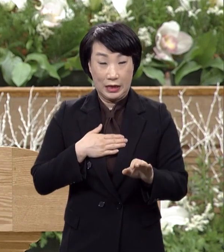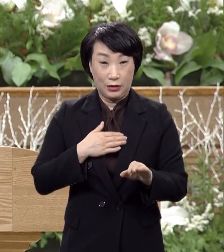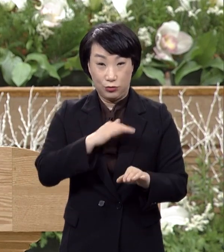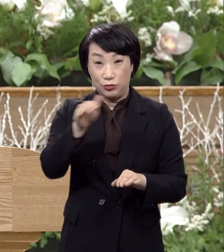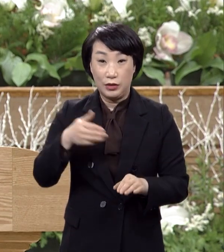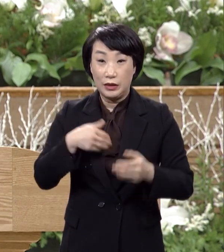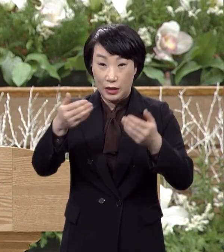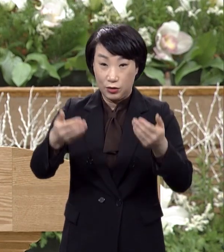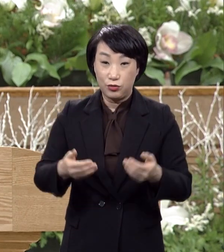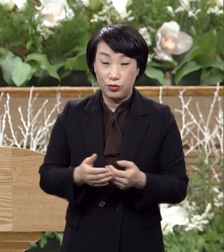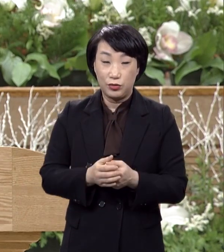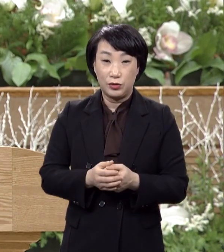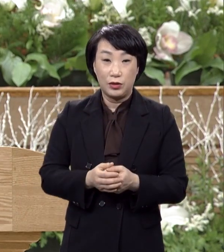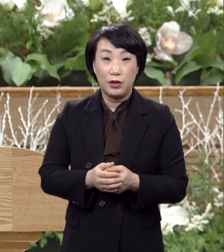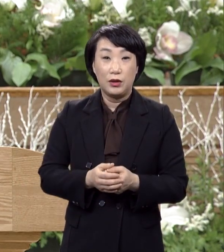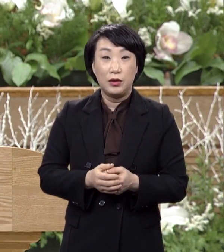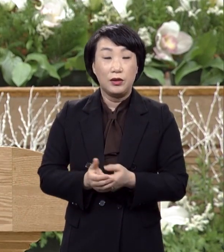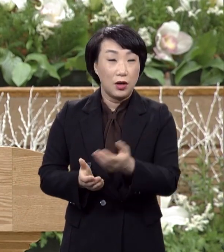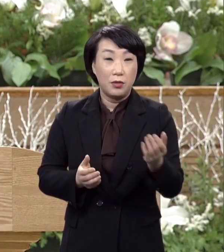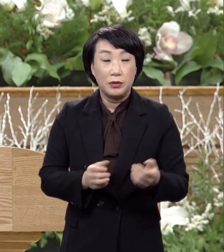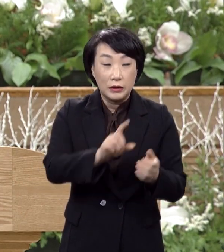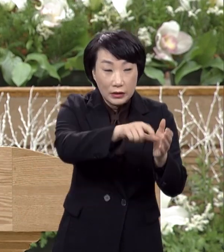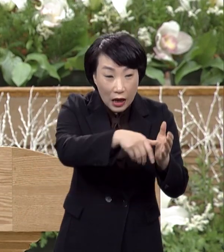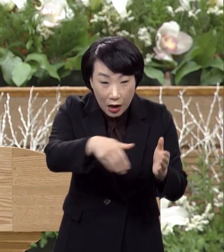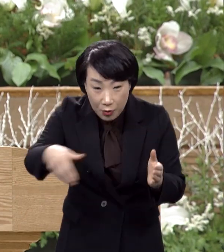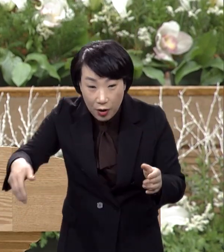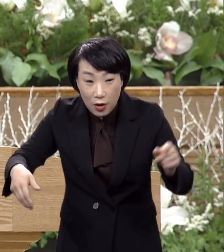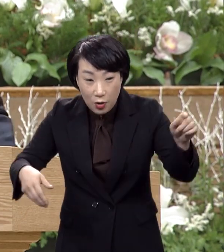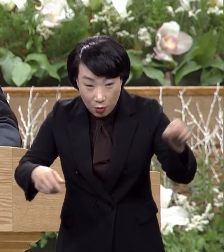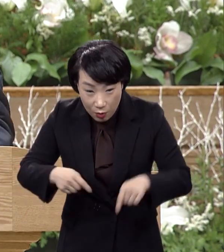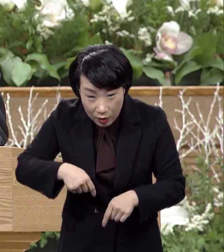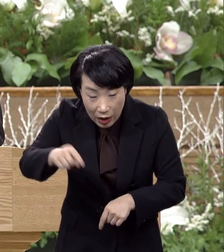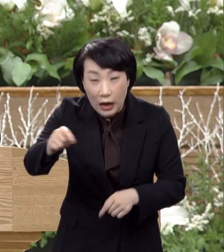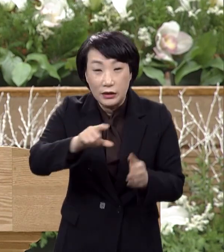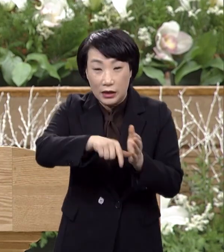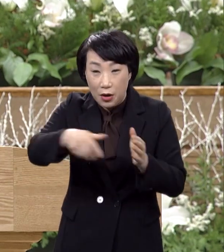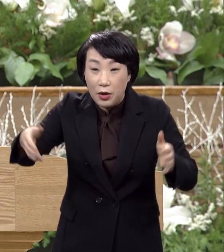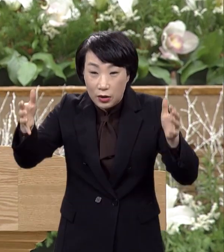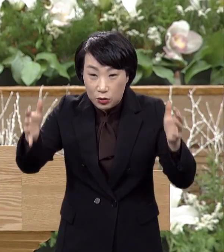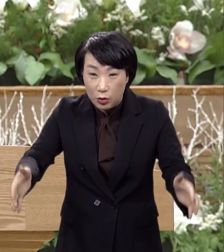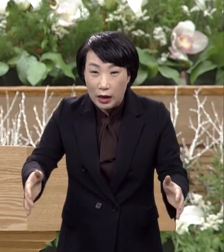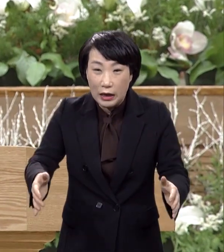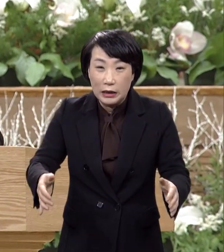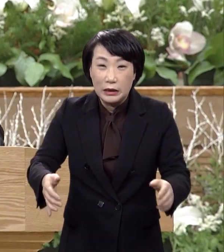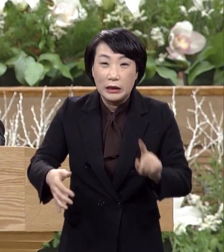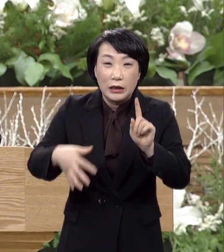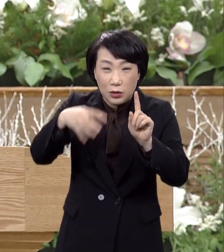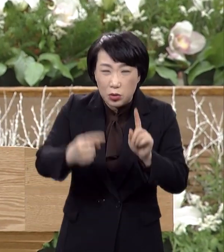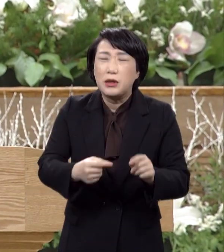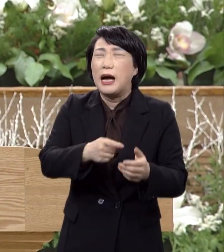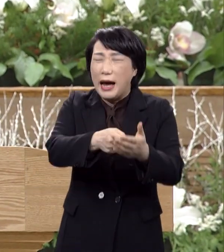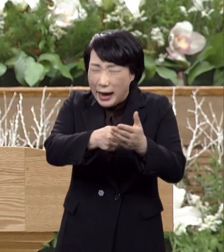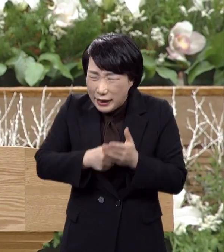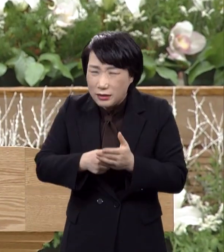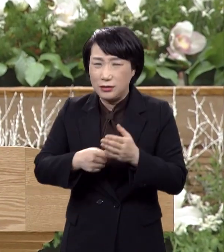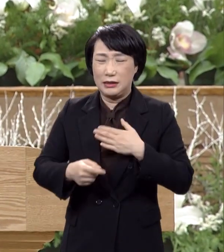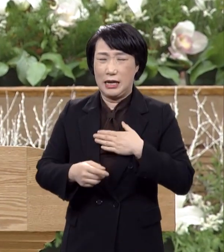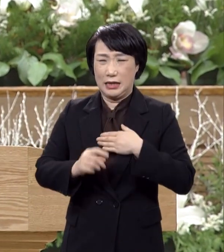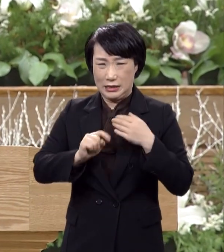우리에게 주어지시는 오고 가는 세월을 분초라도 아껴서